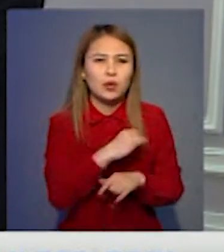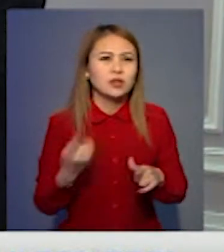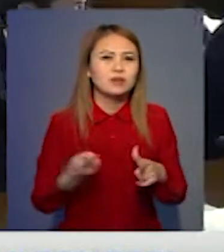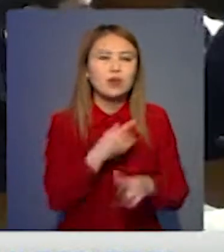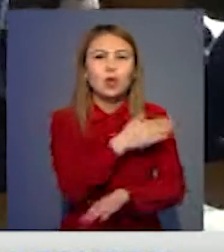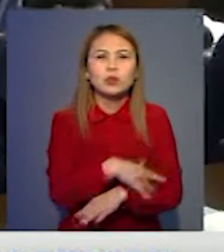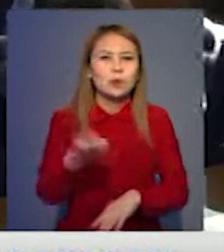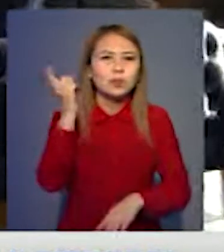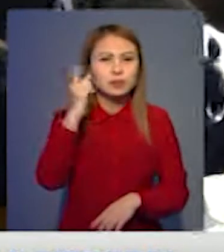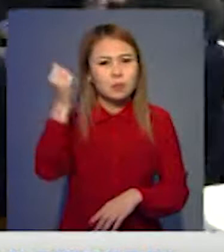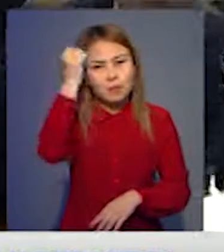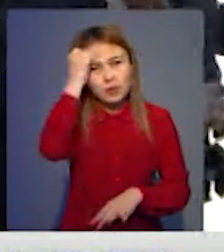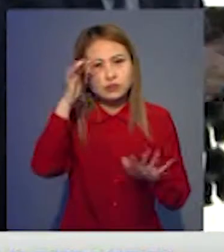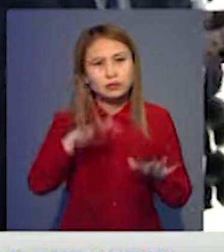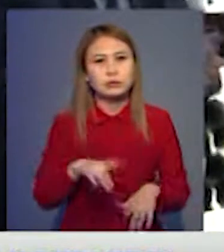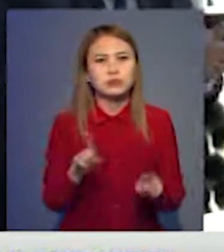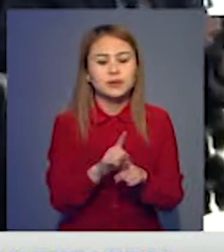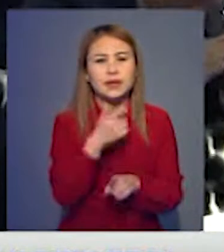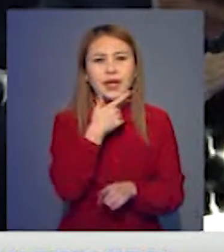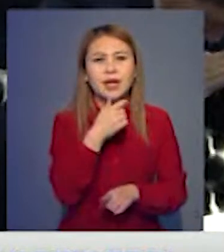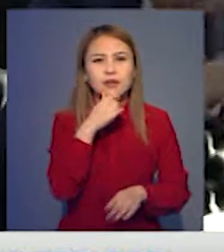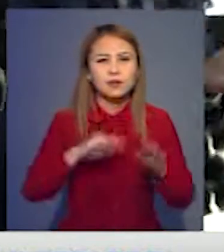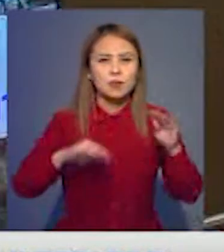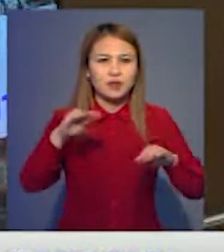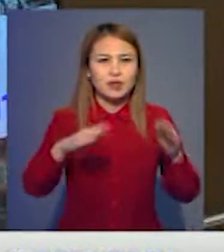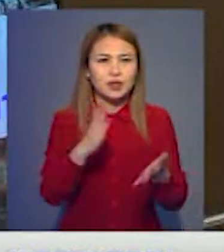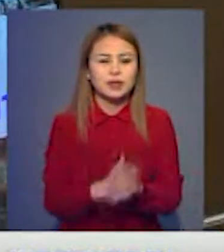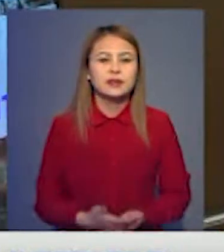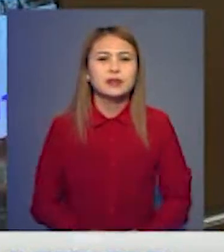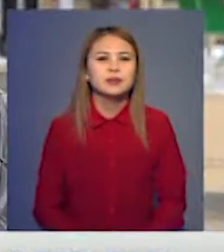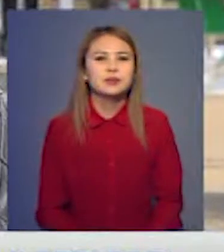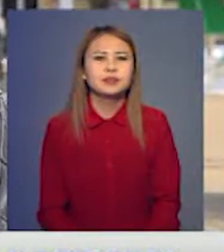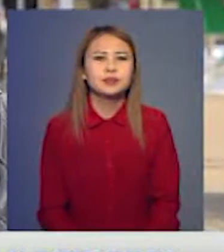Көше көне сәулет ескерткіштерімен көрікті.